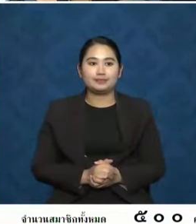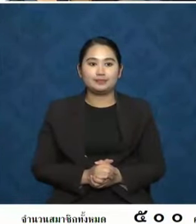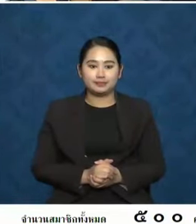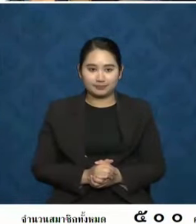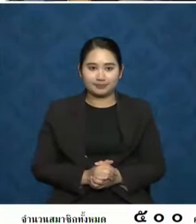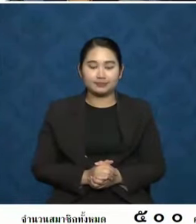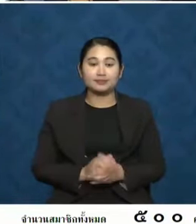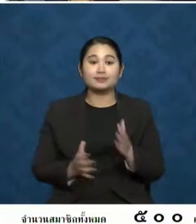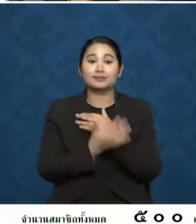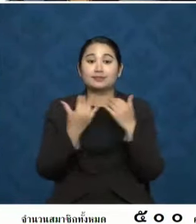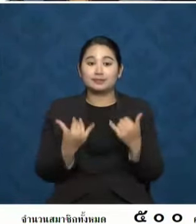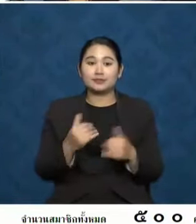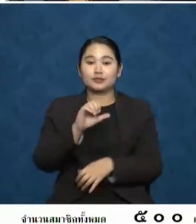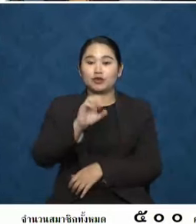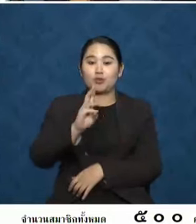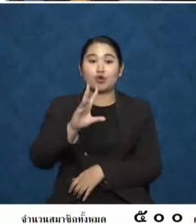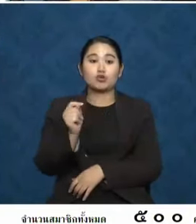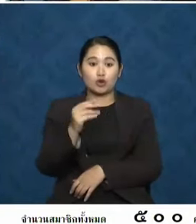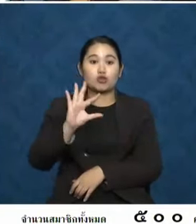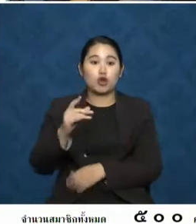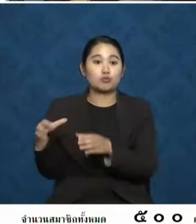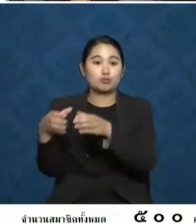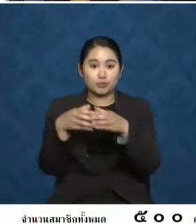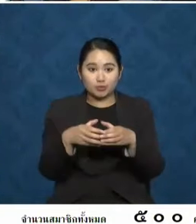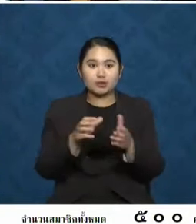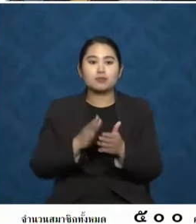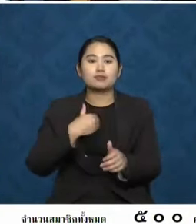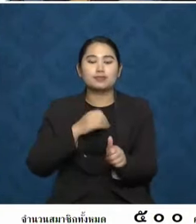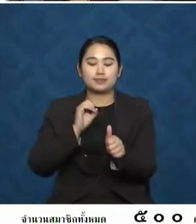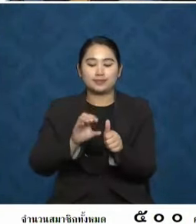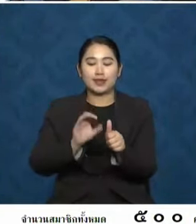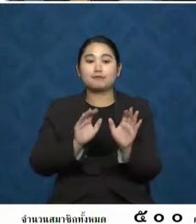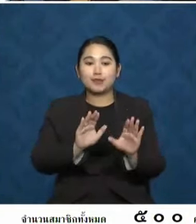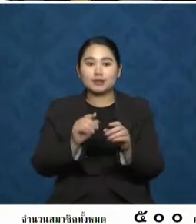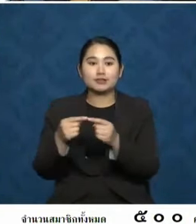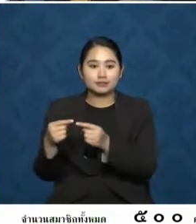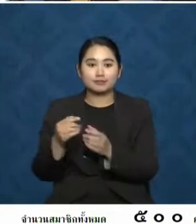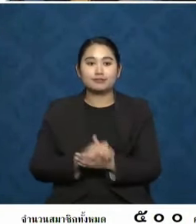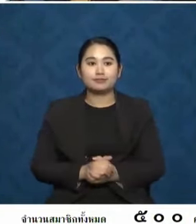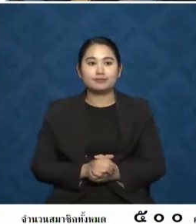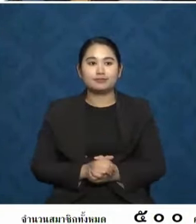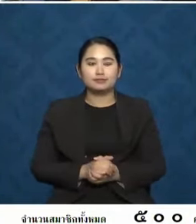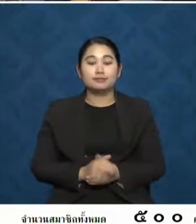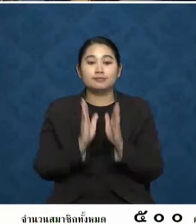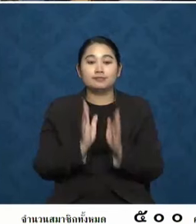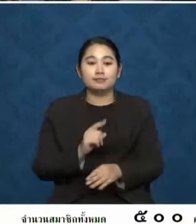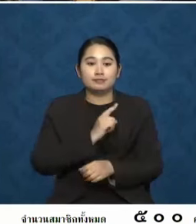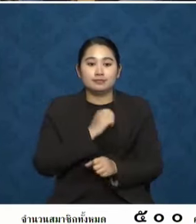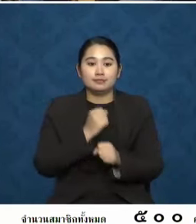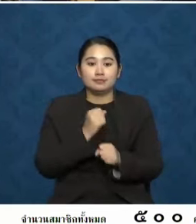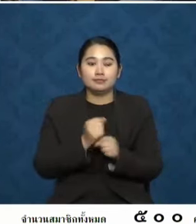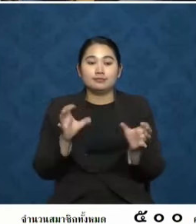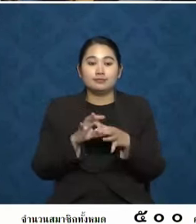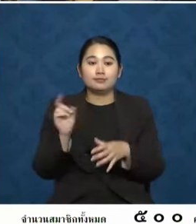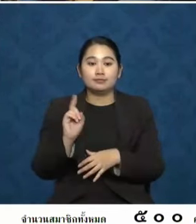บค